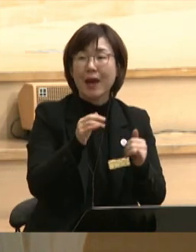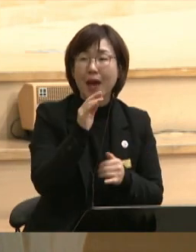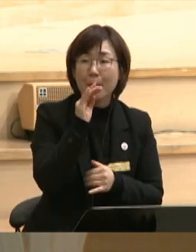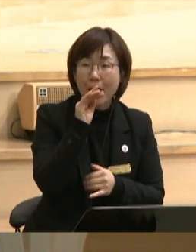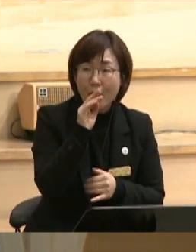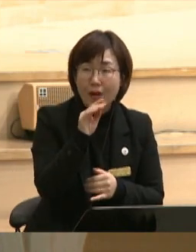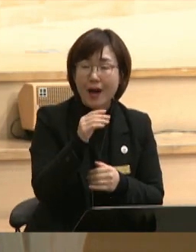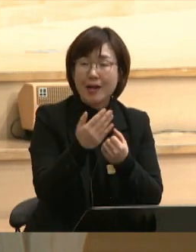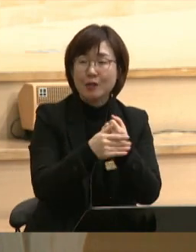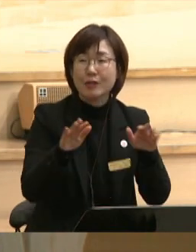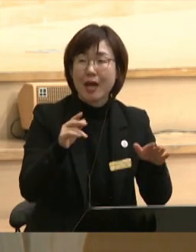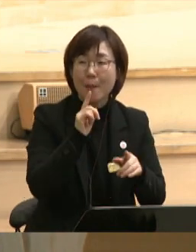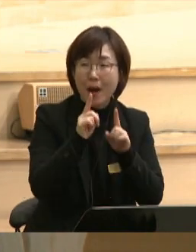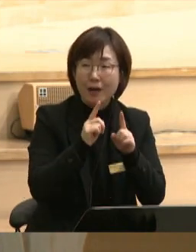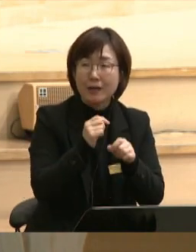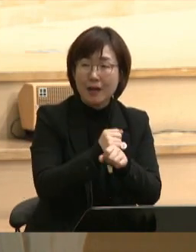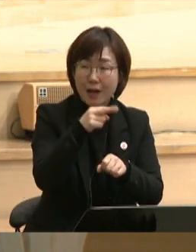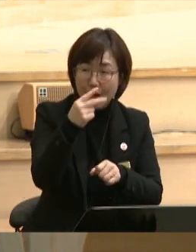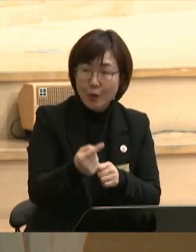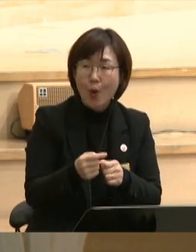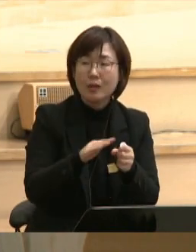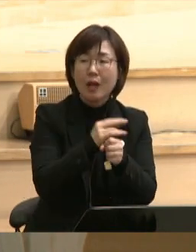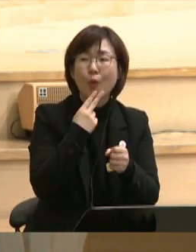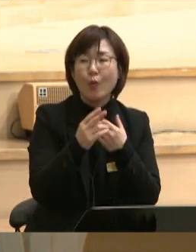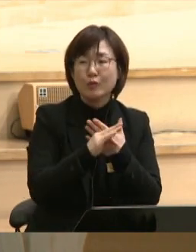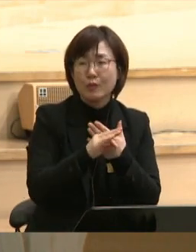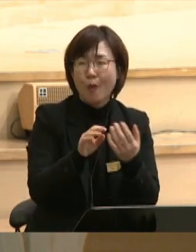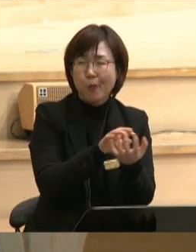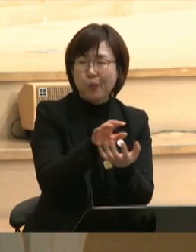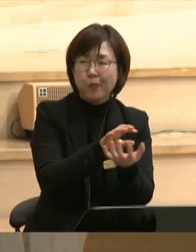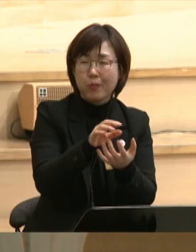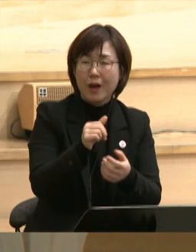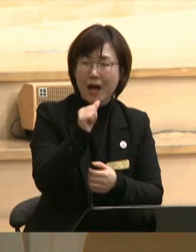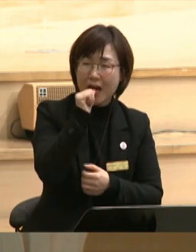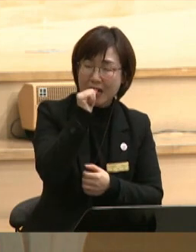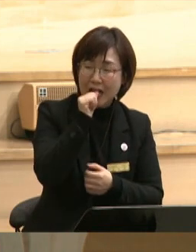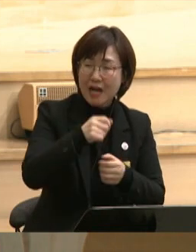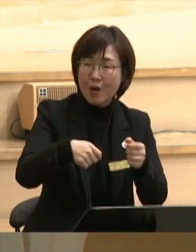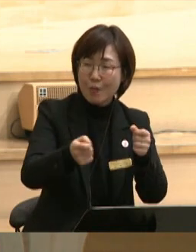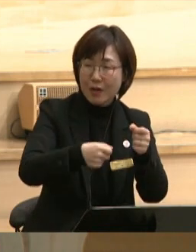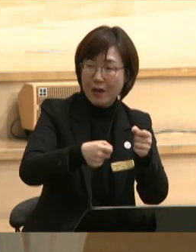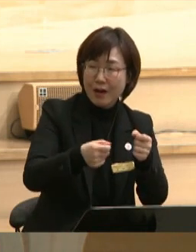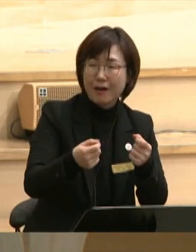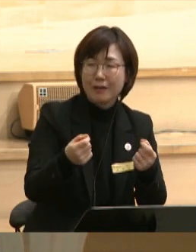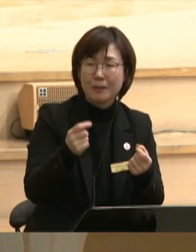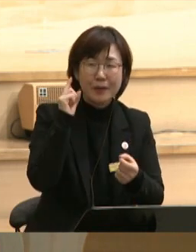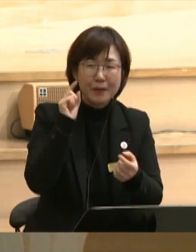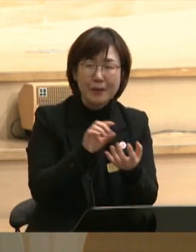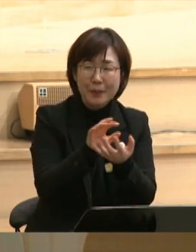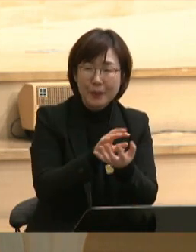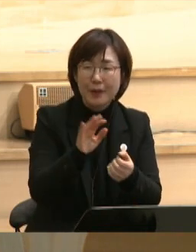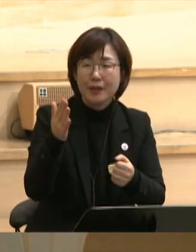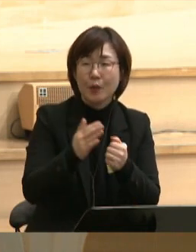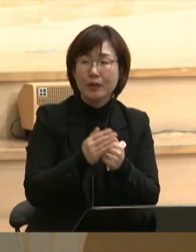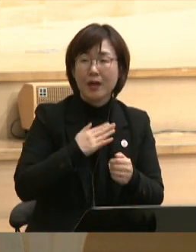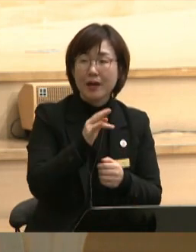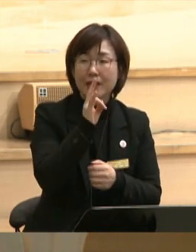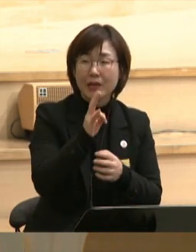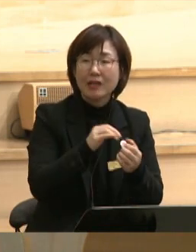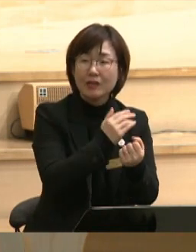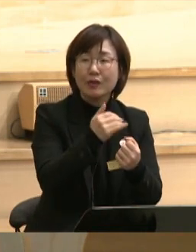사람의 방언과 천사의 말을 할지라도 사랑이 없으며 소리 나는 구리와 불리는 꽹과리가 되고 내가